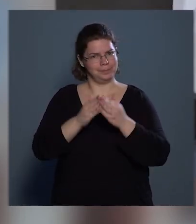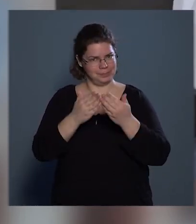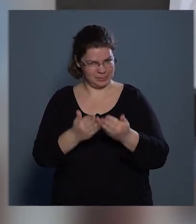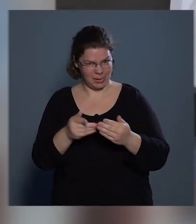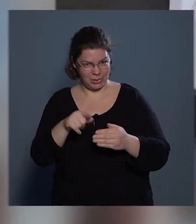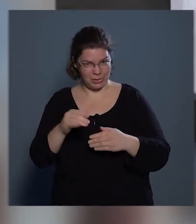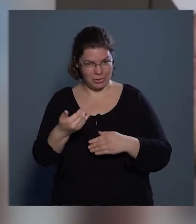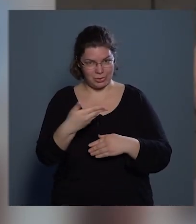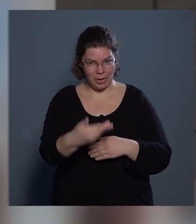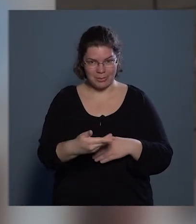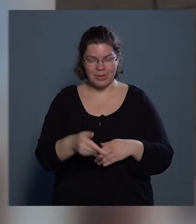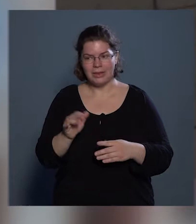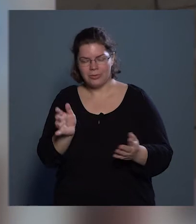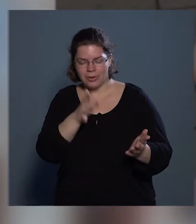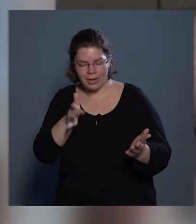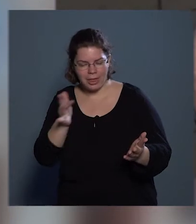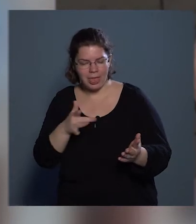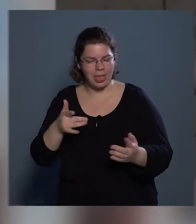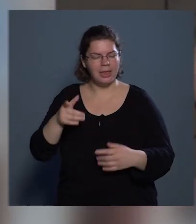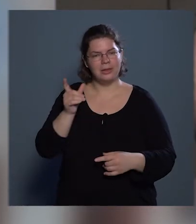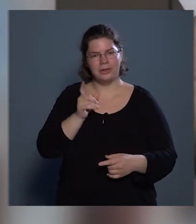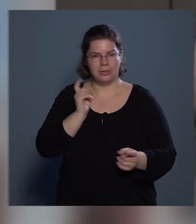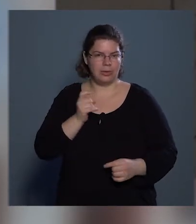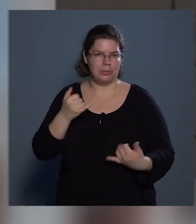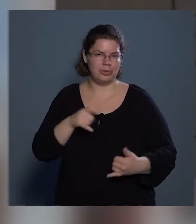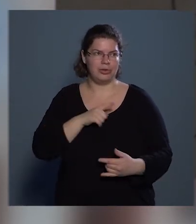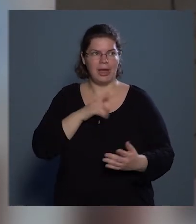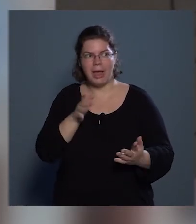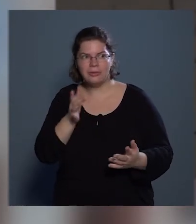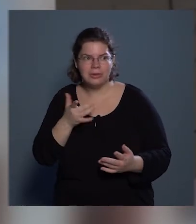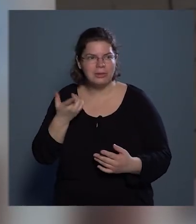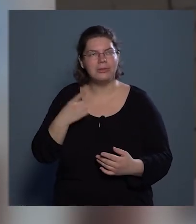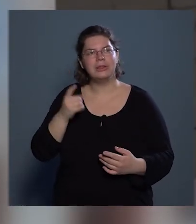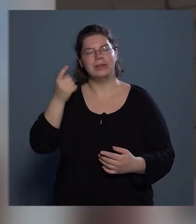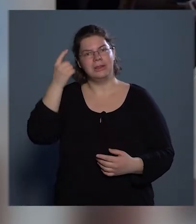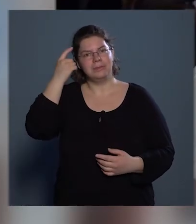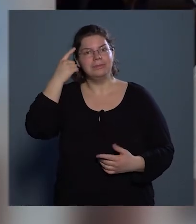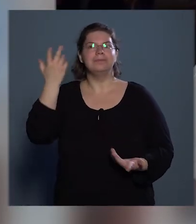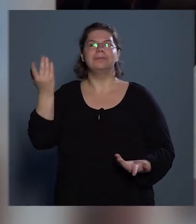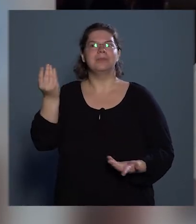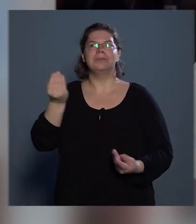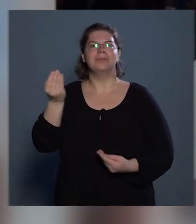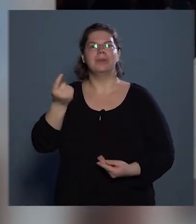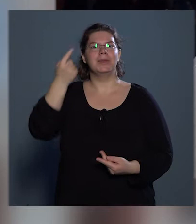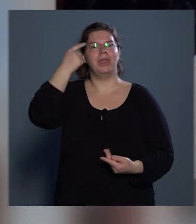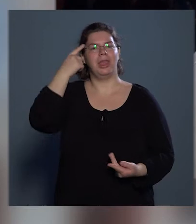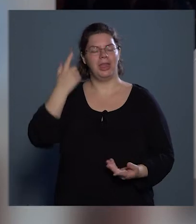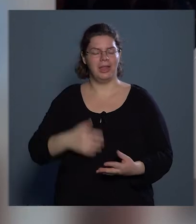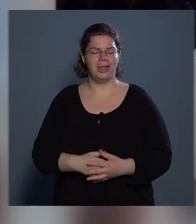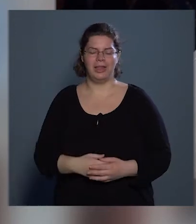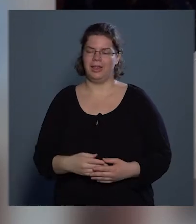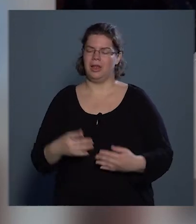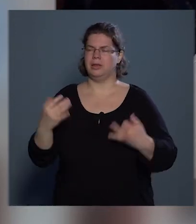már egy példányt, és végiglapozta, gondolom csak átfutni volt most ideje. Mi volt az első, ami eszébe jutott? Hát a